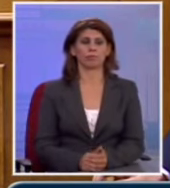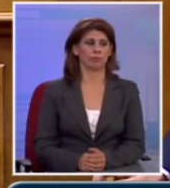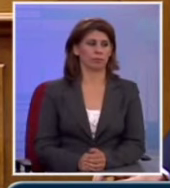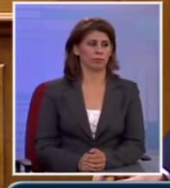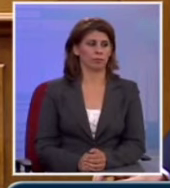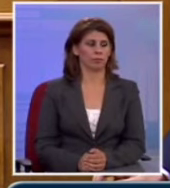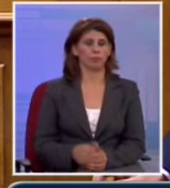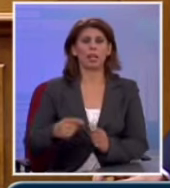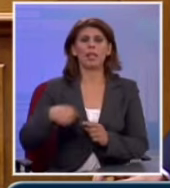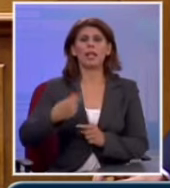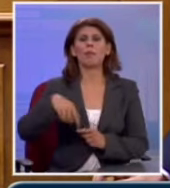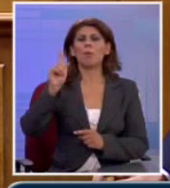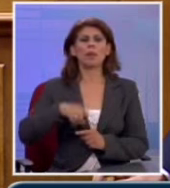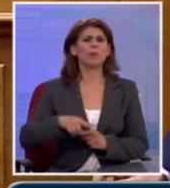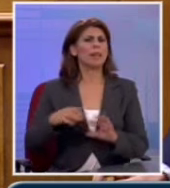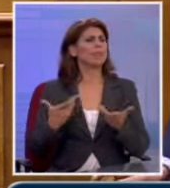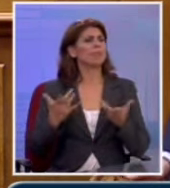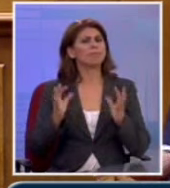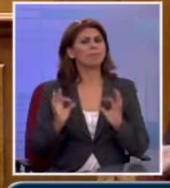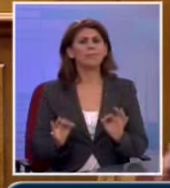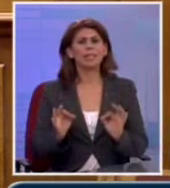Η επόμενη μέρα ποια θα είναι?